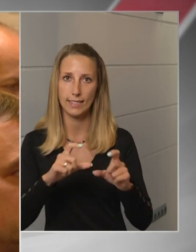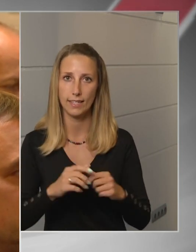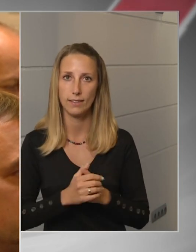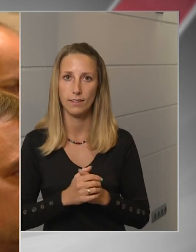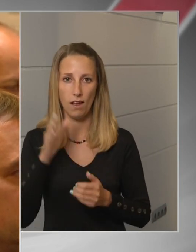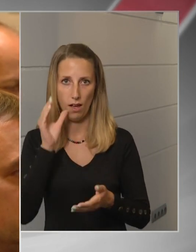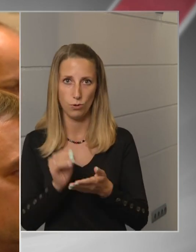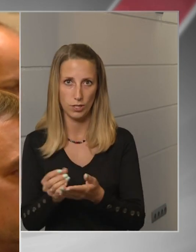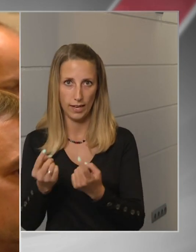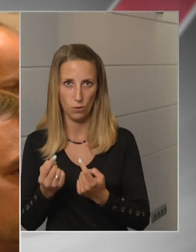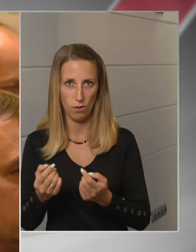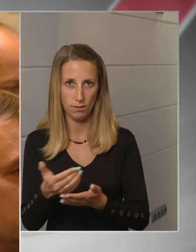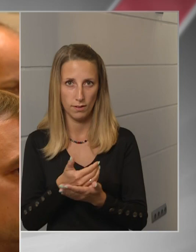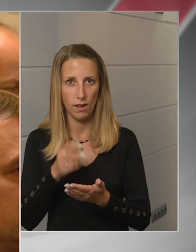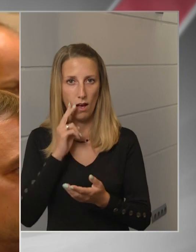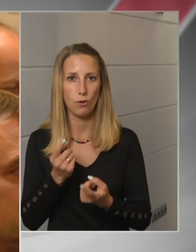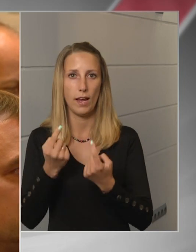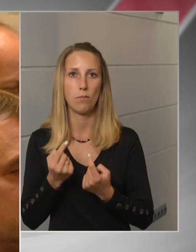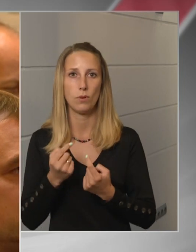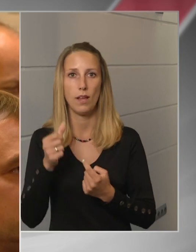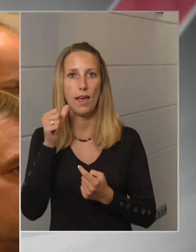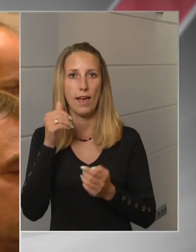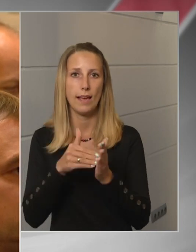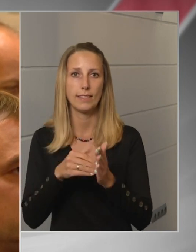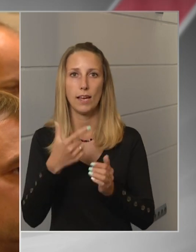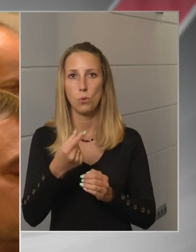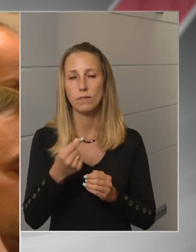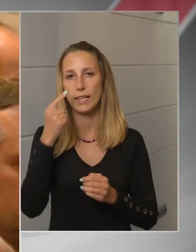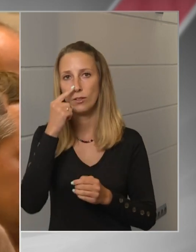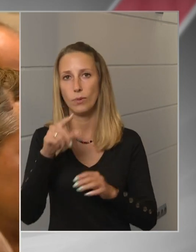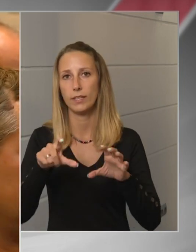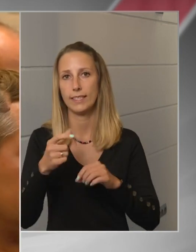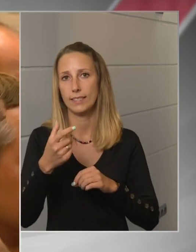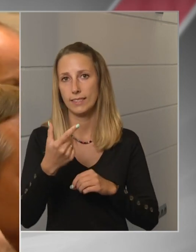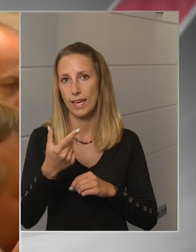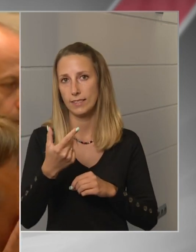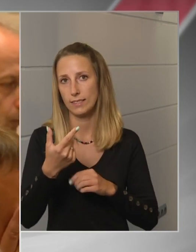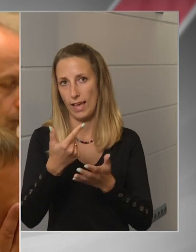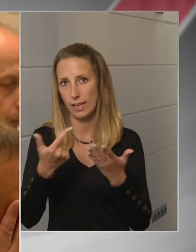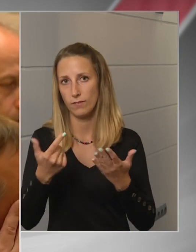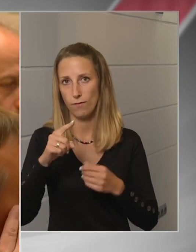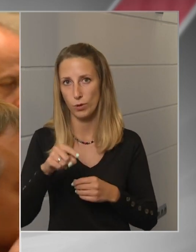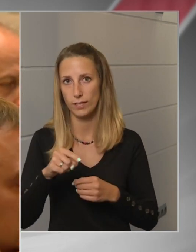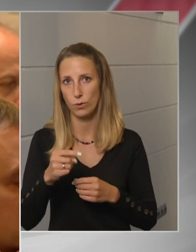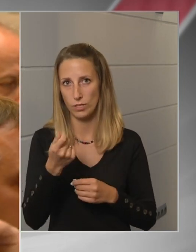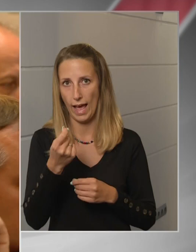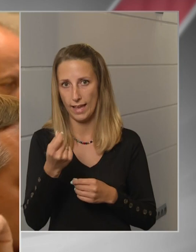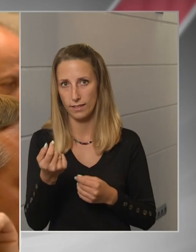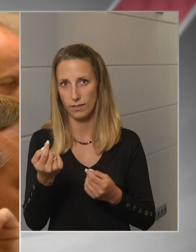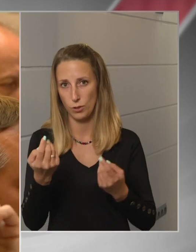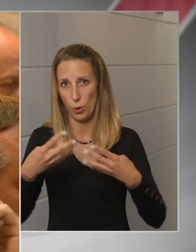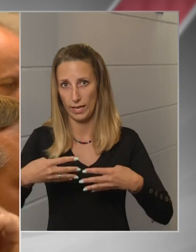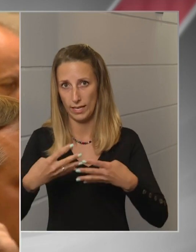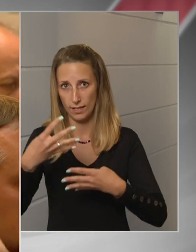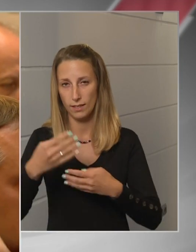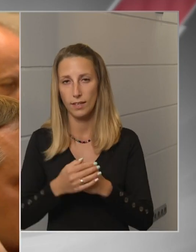lakosságtól, akkor ebből 1020 forintos, vagy nettóban 770 forintos ár jön ki, miközben